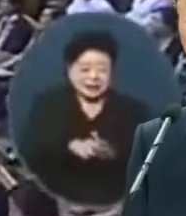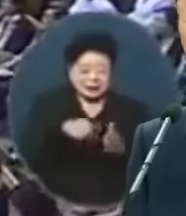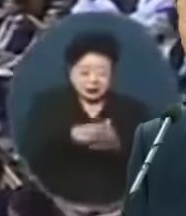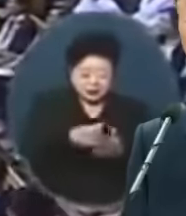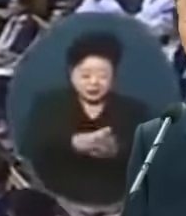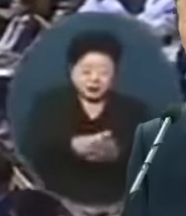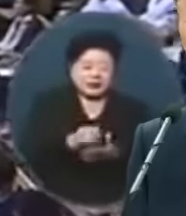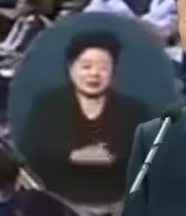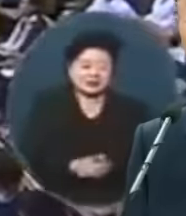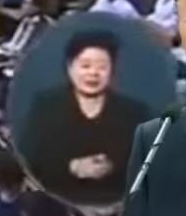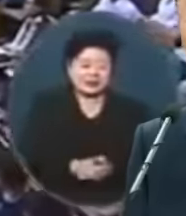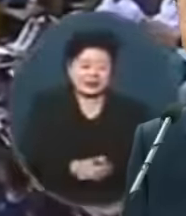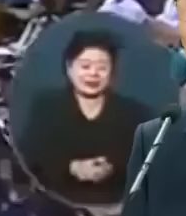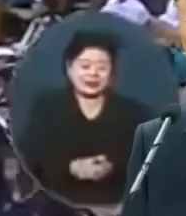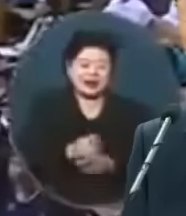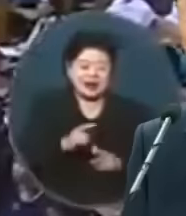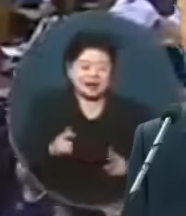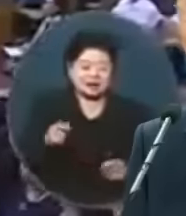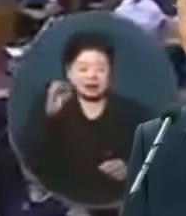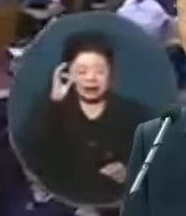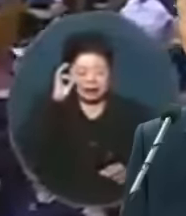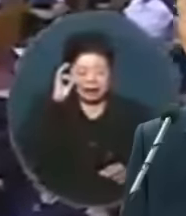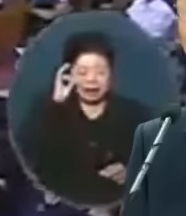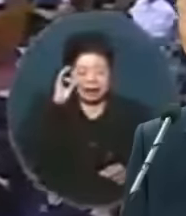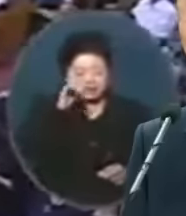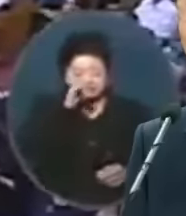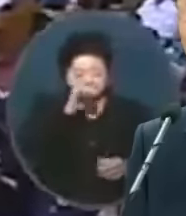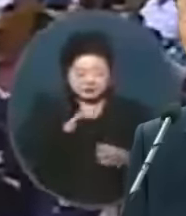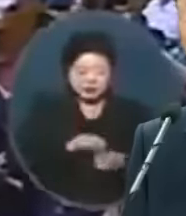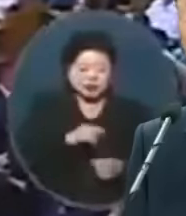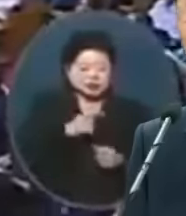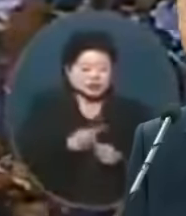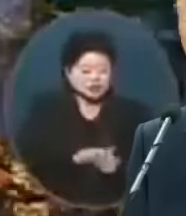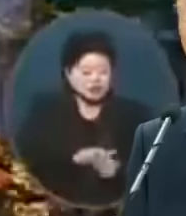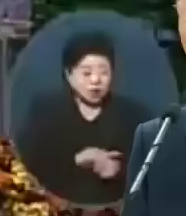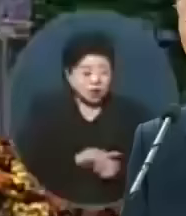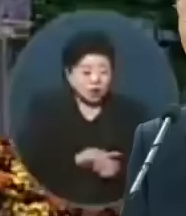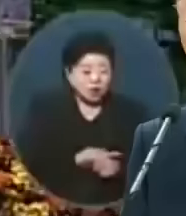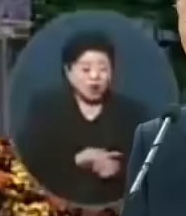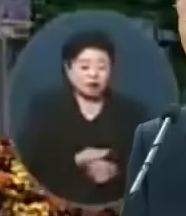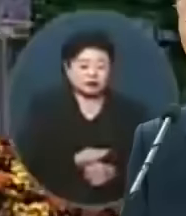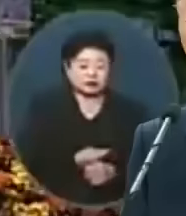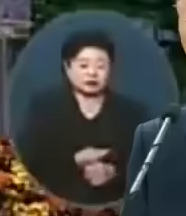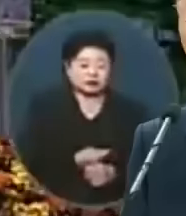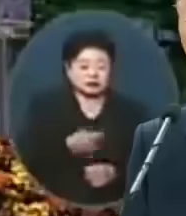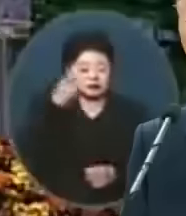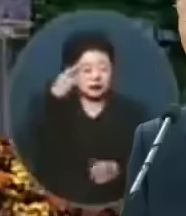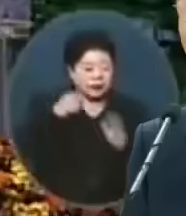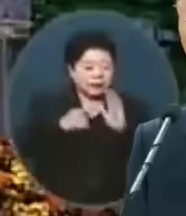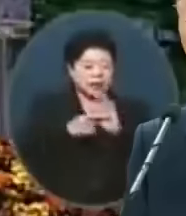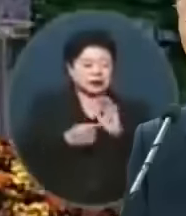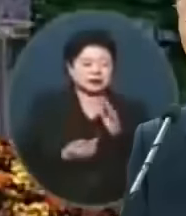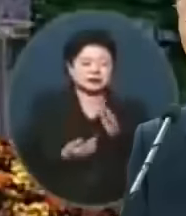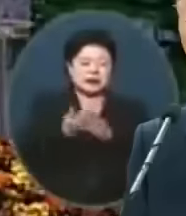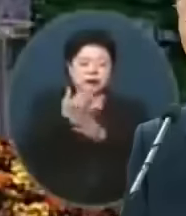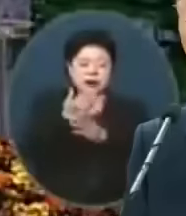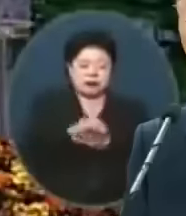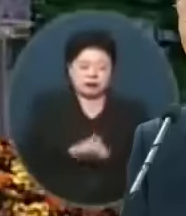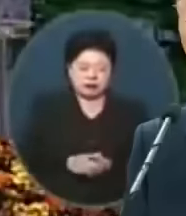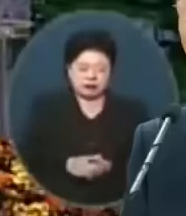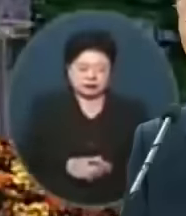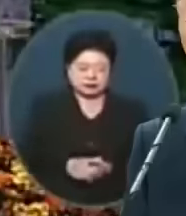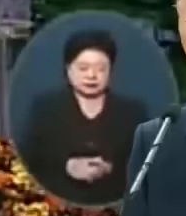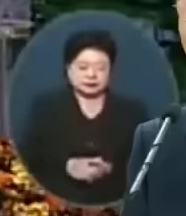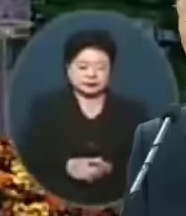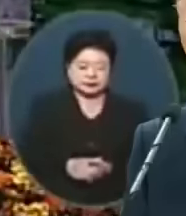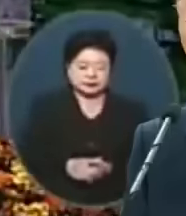것입니다. 그렇지 않고 가만히 있으면 나도 모르는 사이에 어느새 부정적인 생각이 마음을 채우기